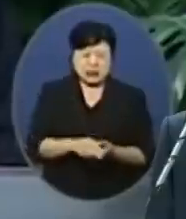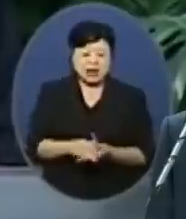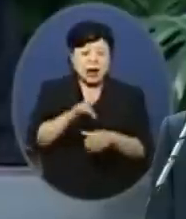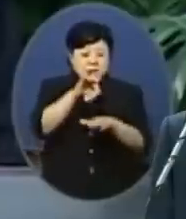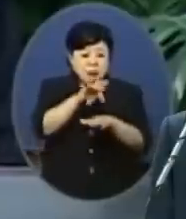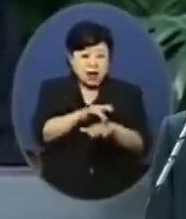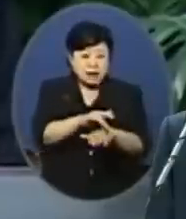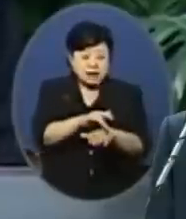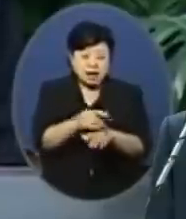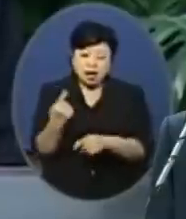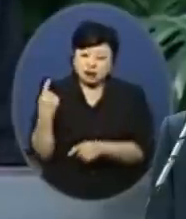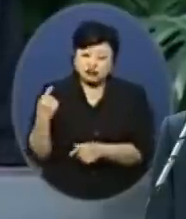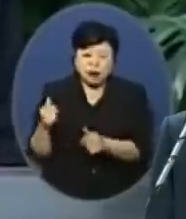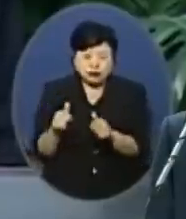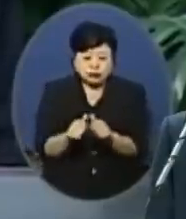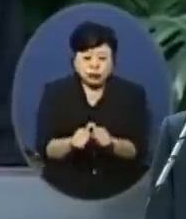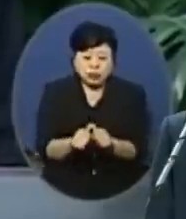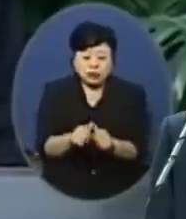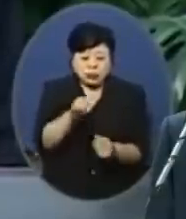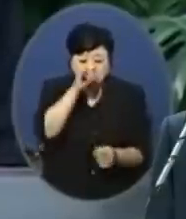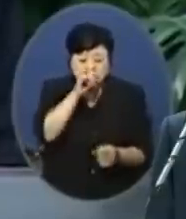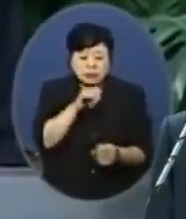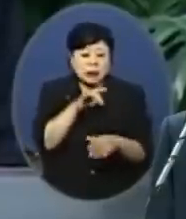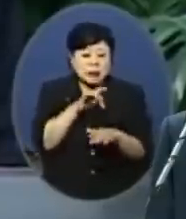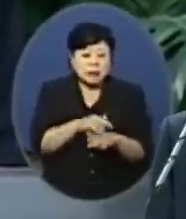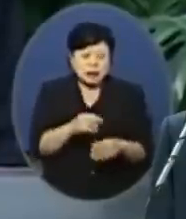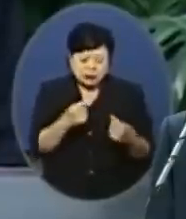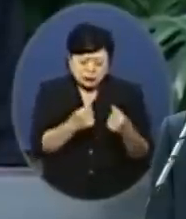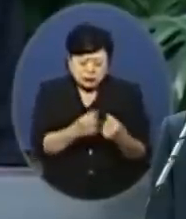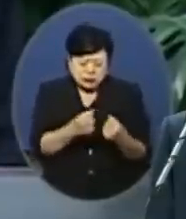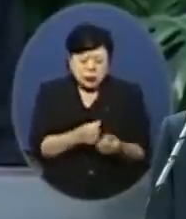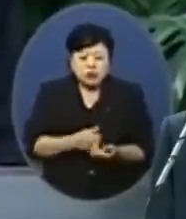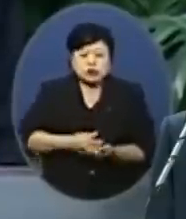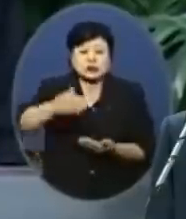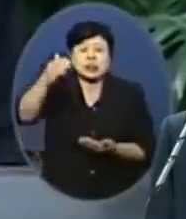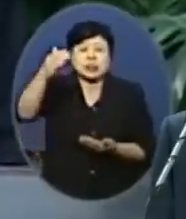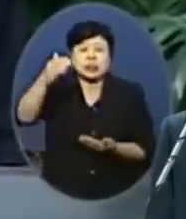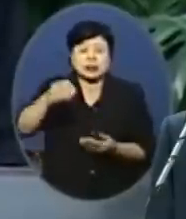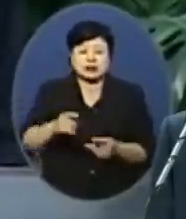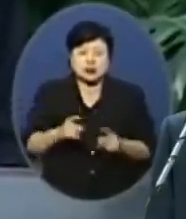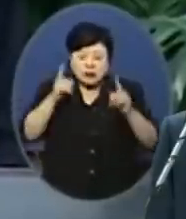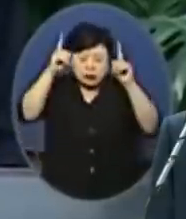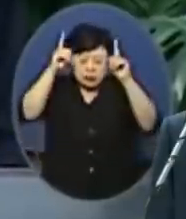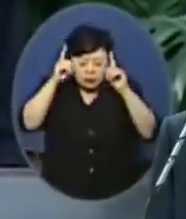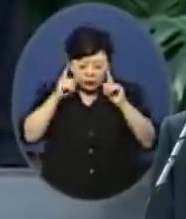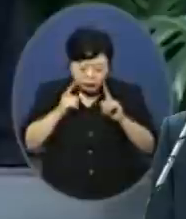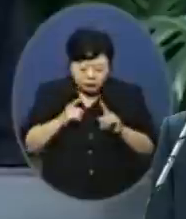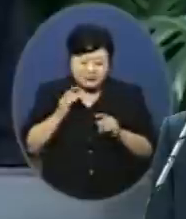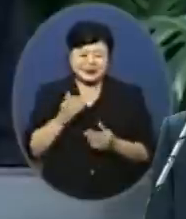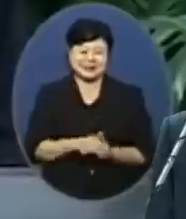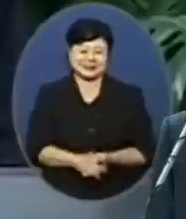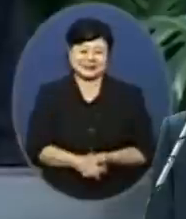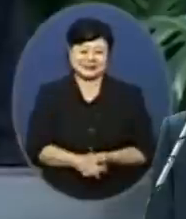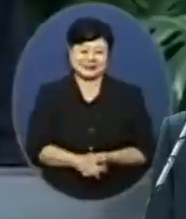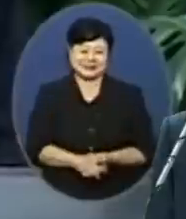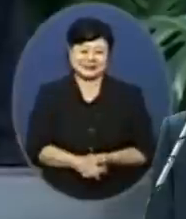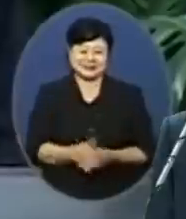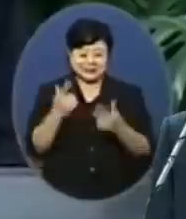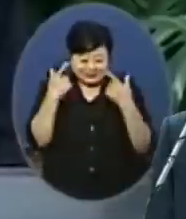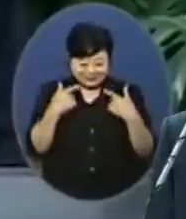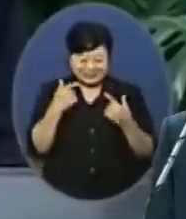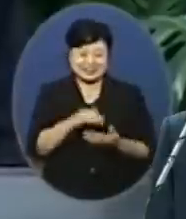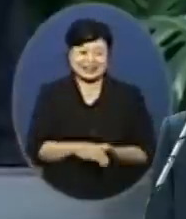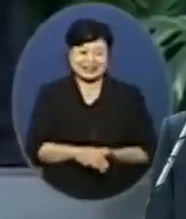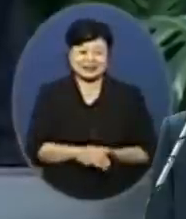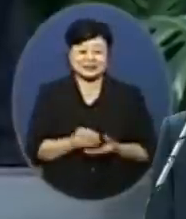마귀가 뒤에 붙어 있습니다. 마귀와 싸워서 쫓아내면 분노가 가라앉는 것입니다. 언제나